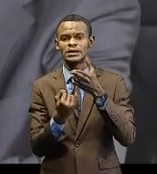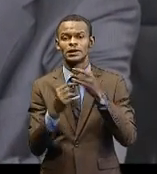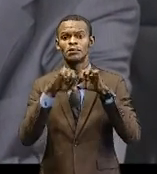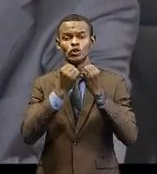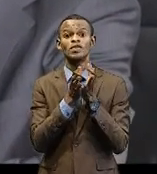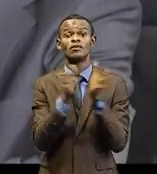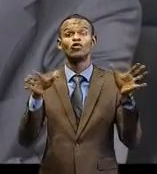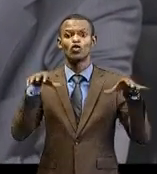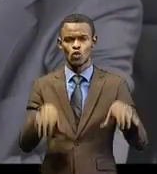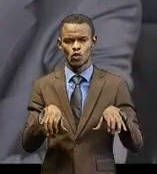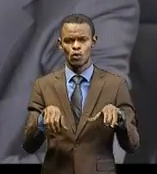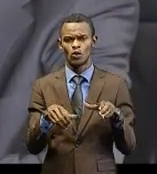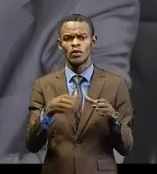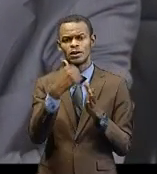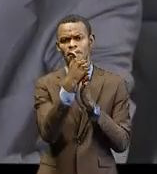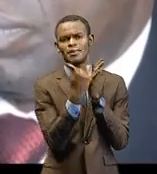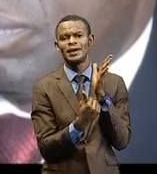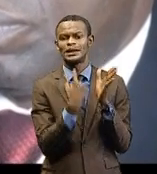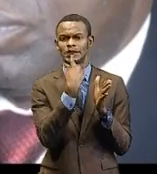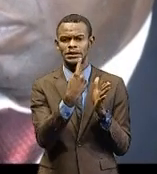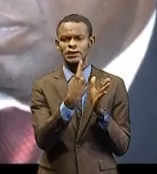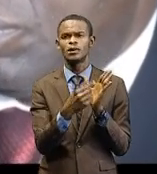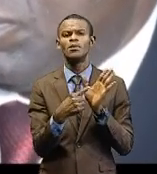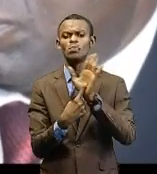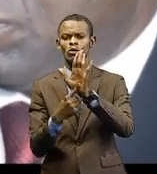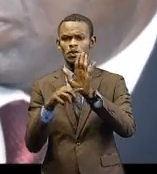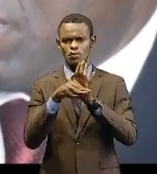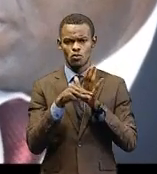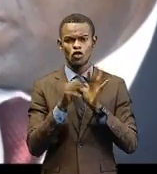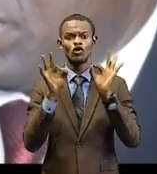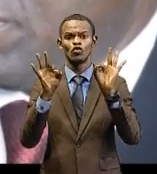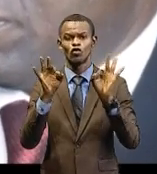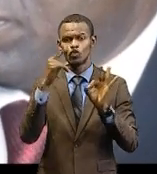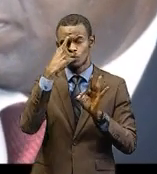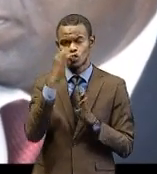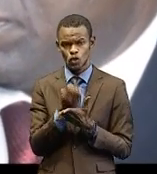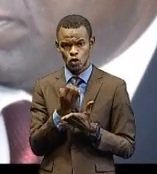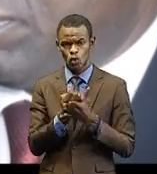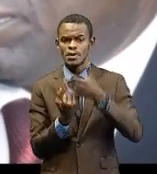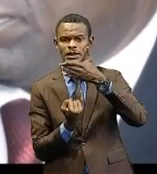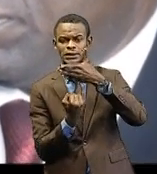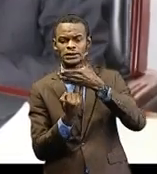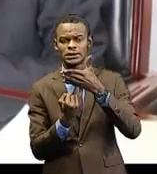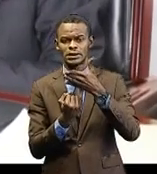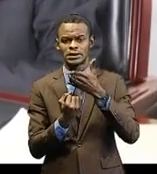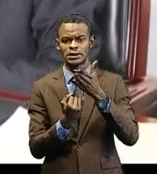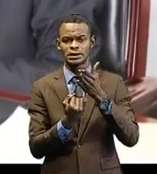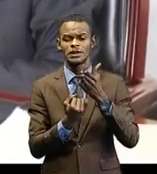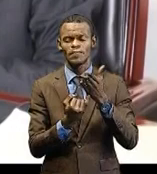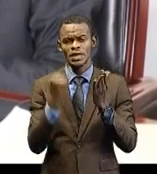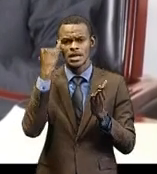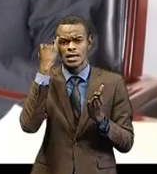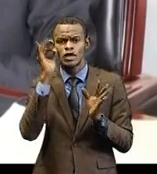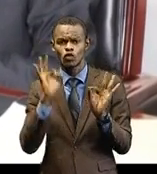Ce plan propose un nouveau modèle économique et industriel. L'orientation de la politique industrielle du gouvernement